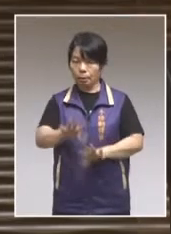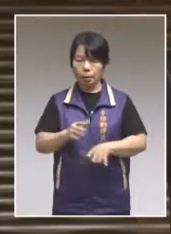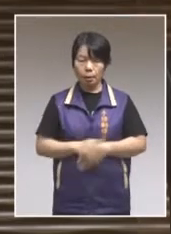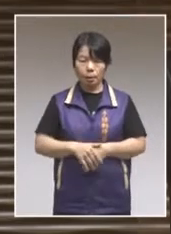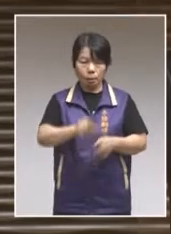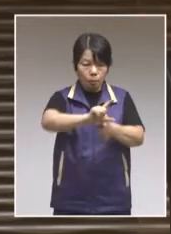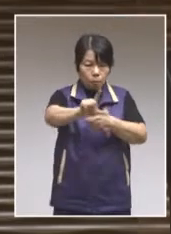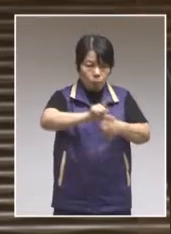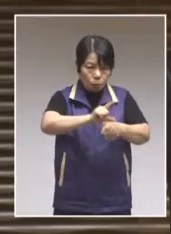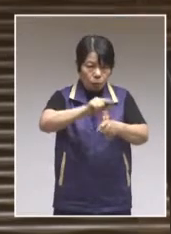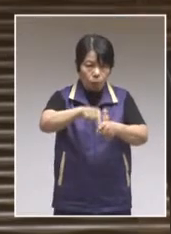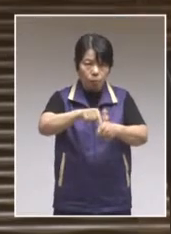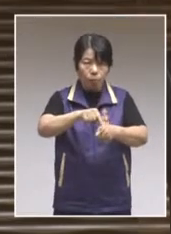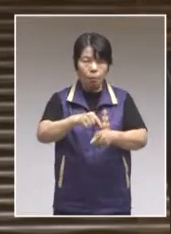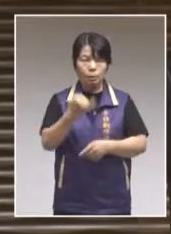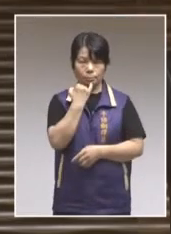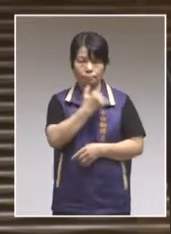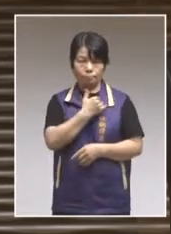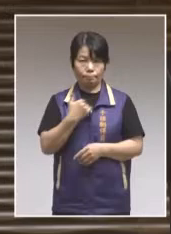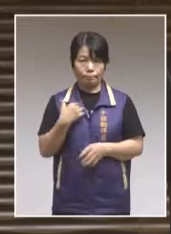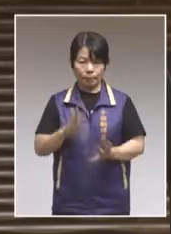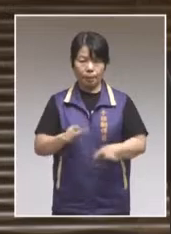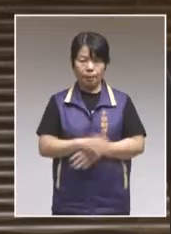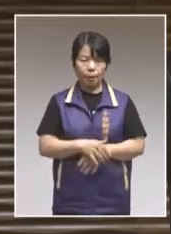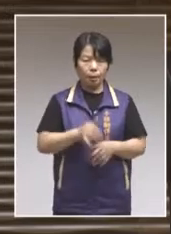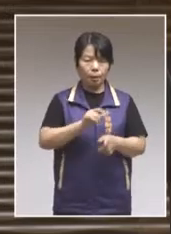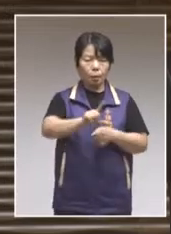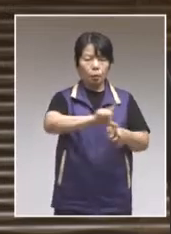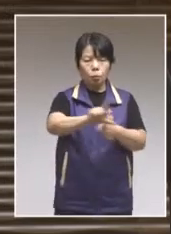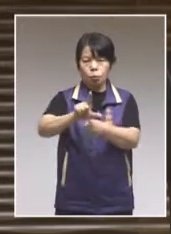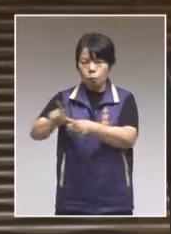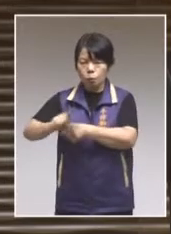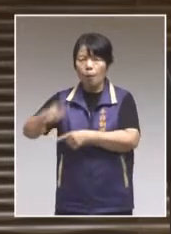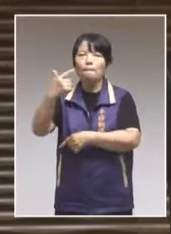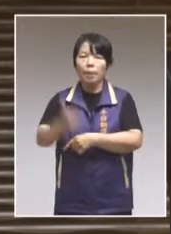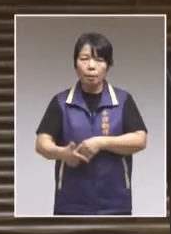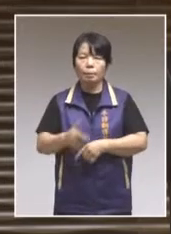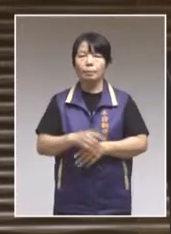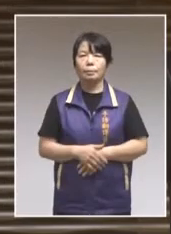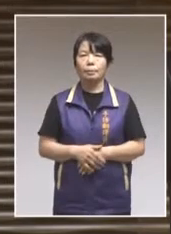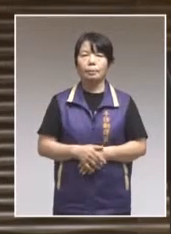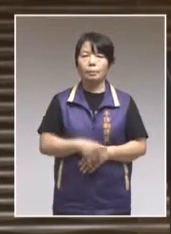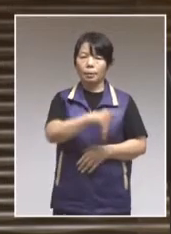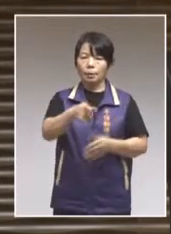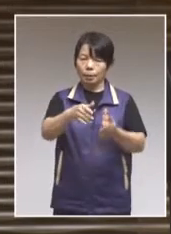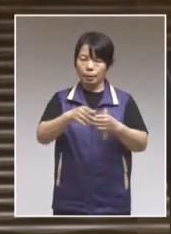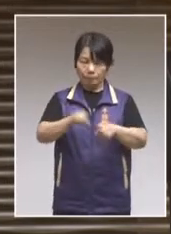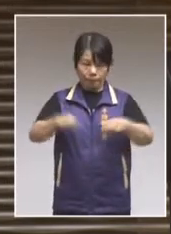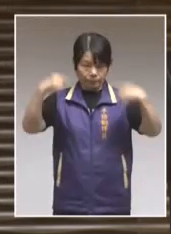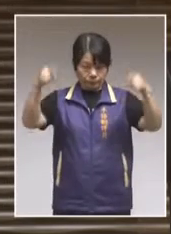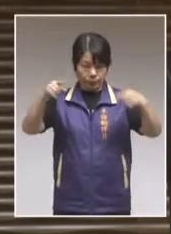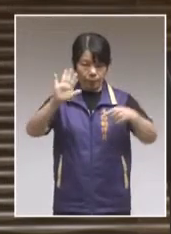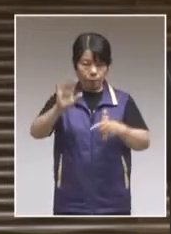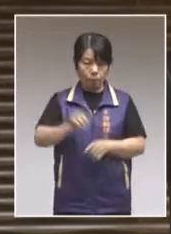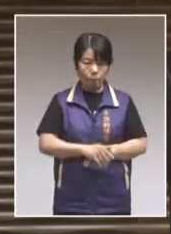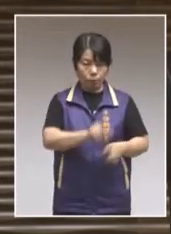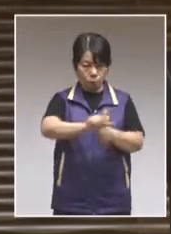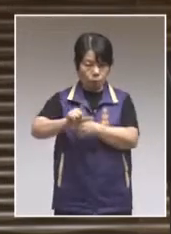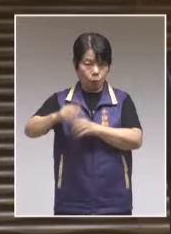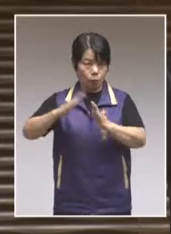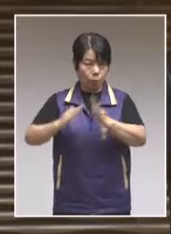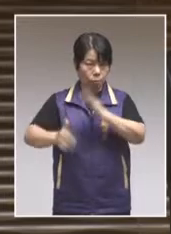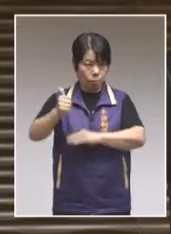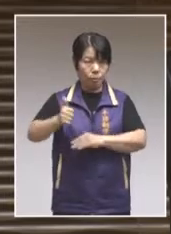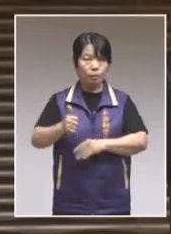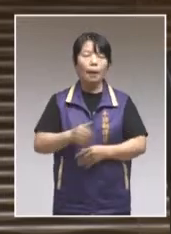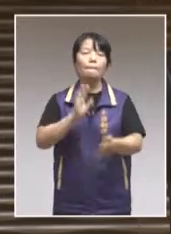系上，他会觉得可能一个联系可能会太慢，所以他就有平常有联系的家长，他会帮